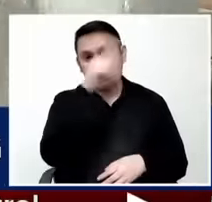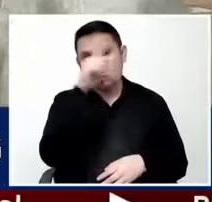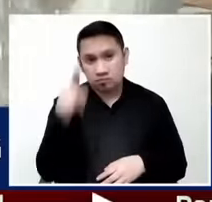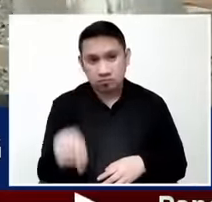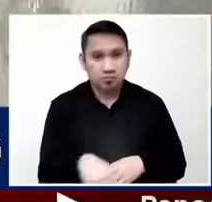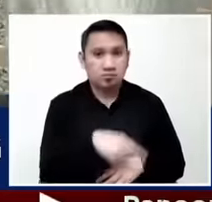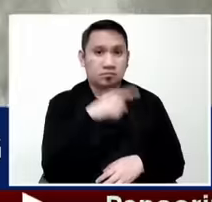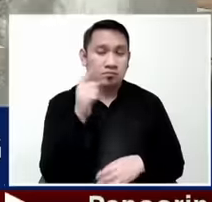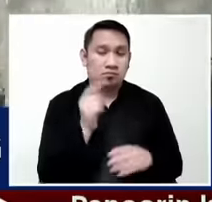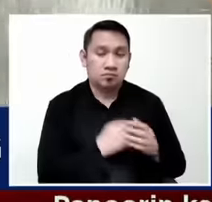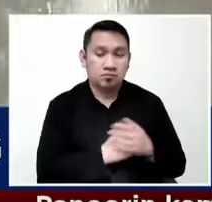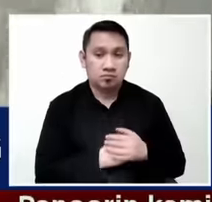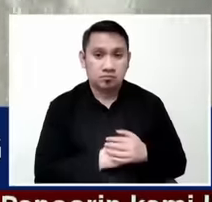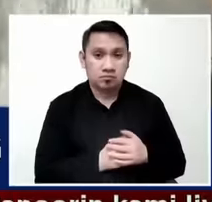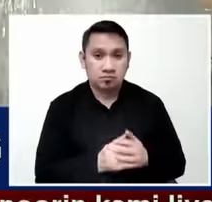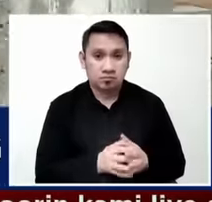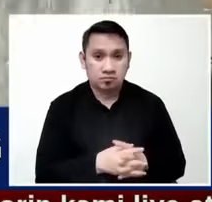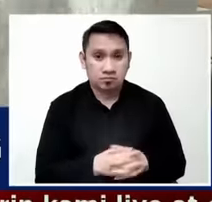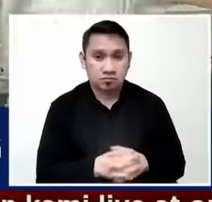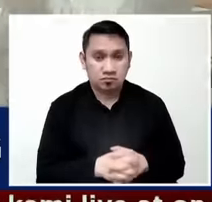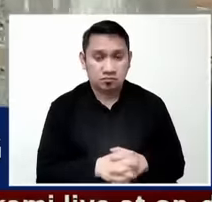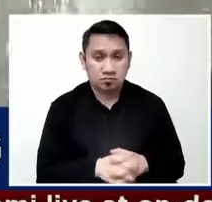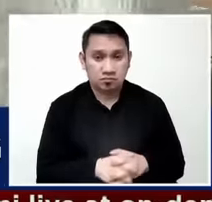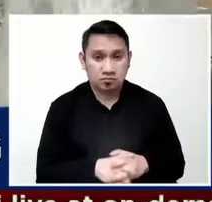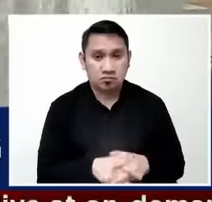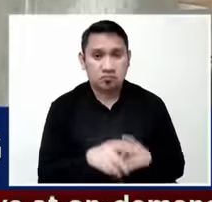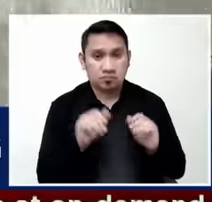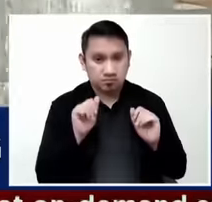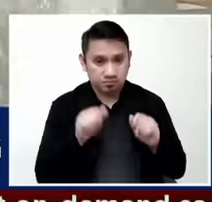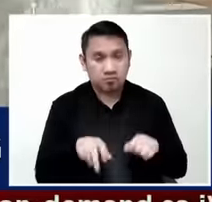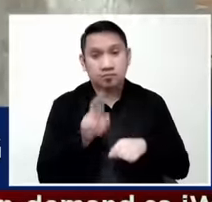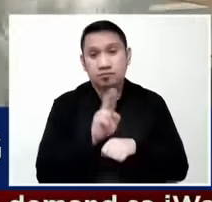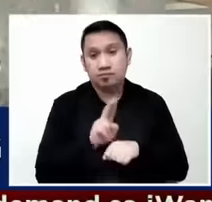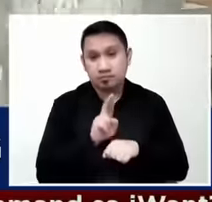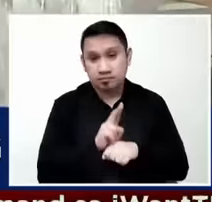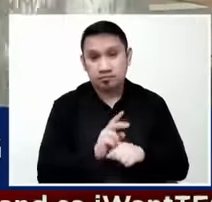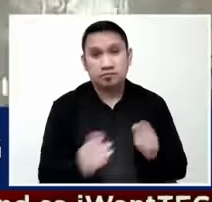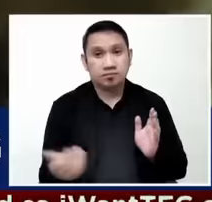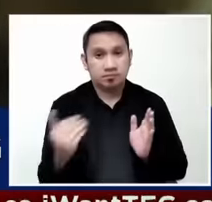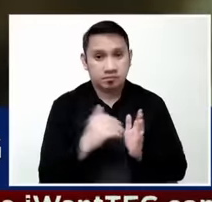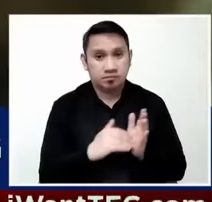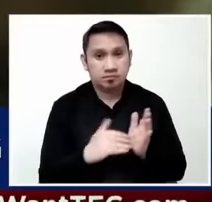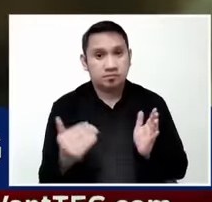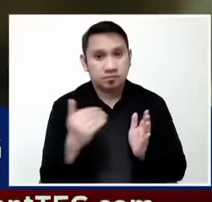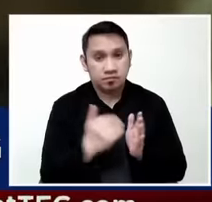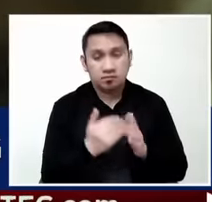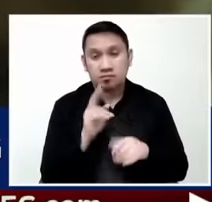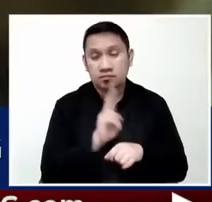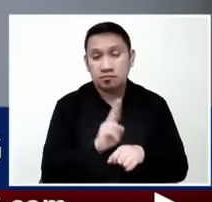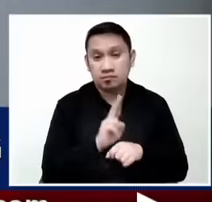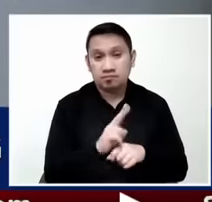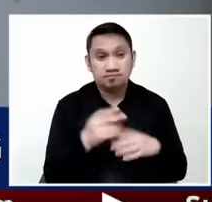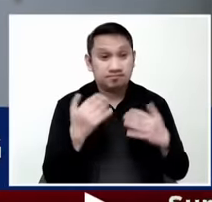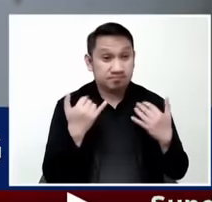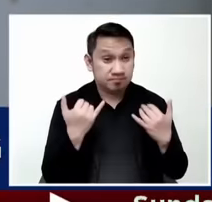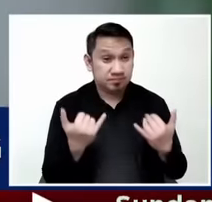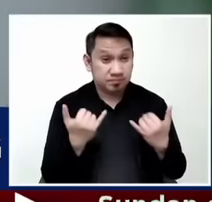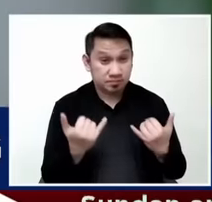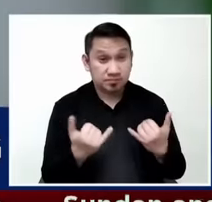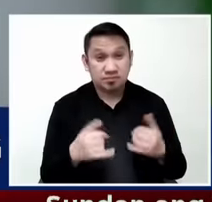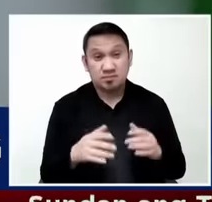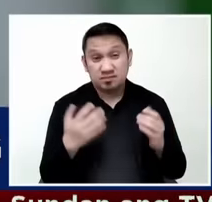sa kanilang water treatment facility para magamit ng paulit-ulit. Ngayong umiira lang El